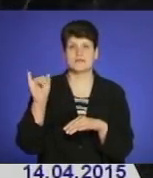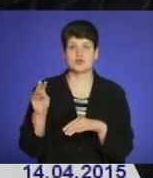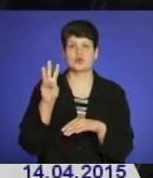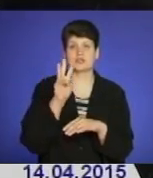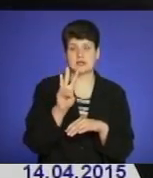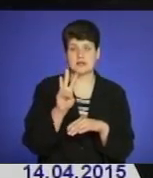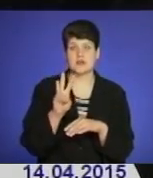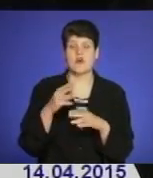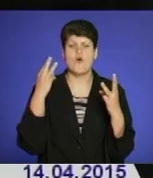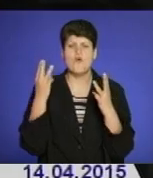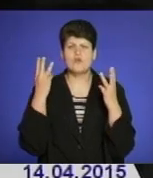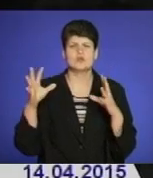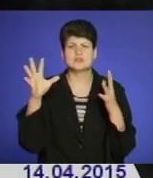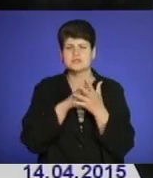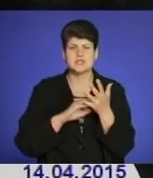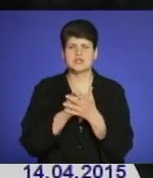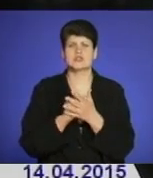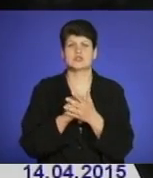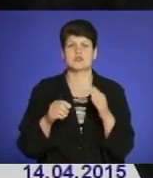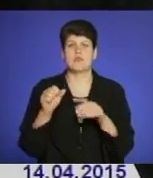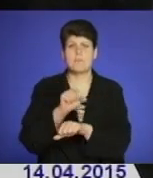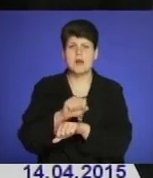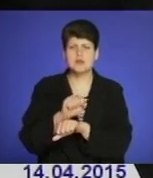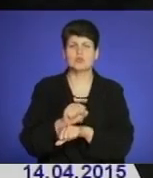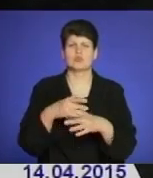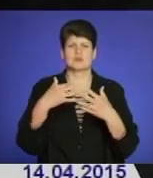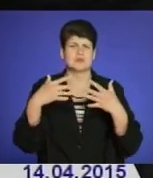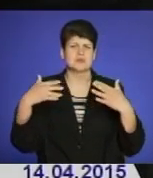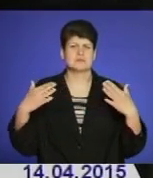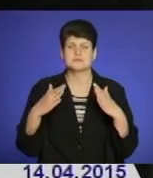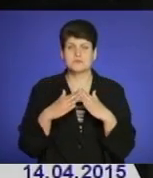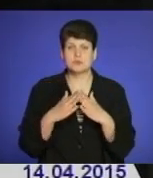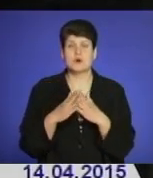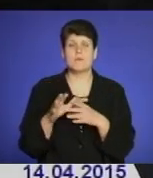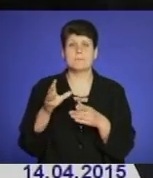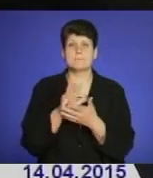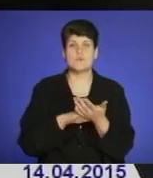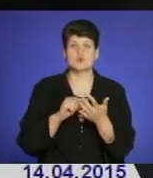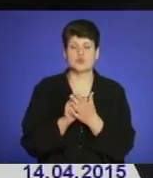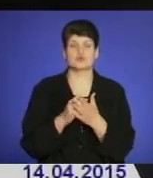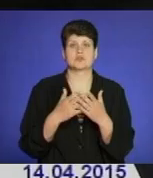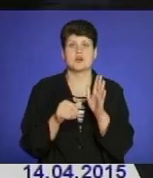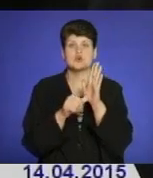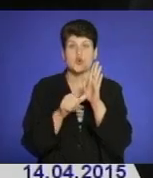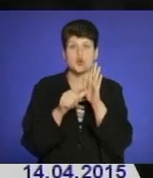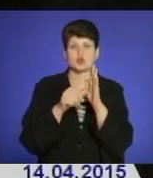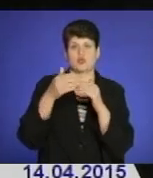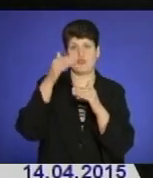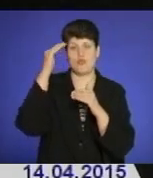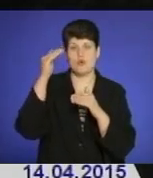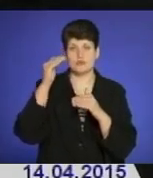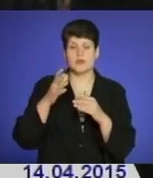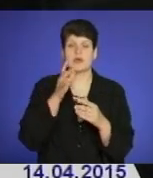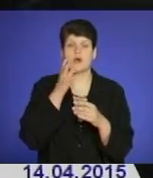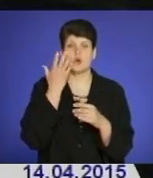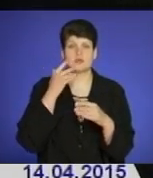Вогонь знищив внутрішнє оздоблення стін балкону, речі домашнього вжитку, пошкоджену житлову квартиру та балкон на 6-му поверсі. Під час